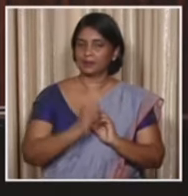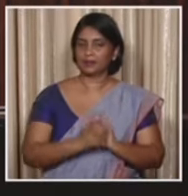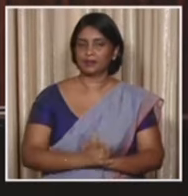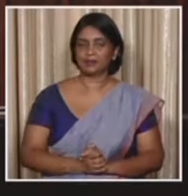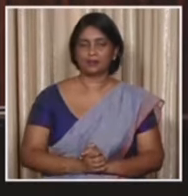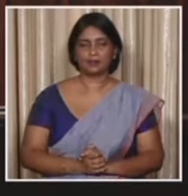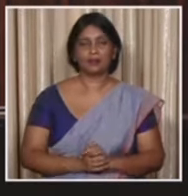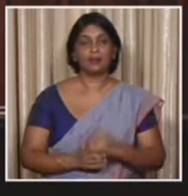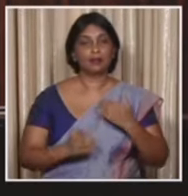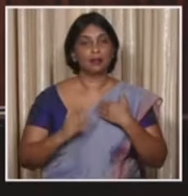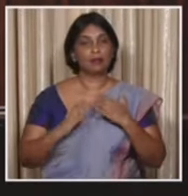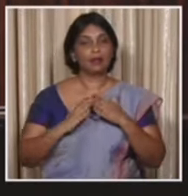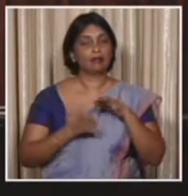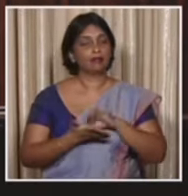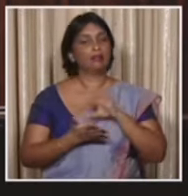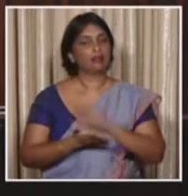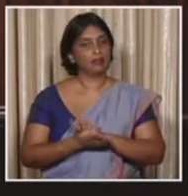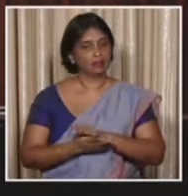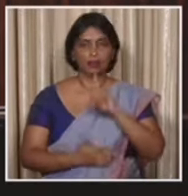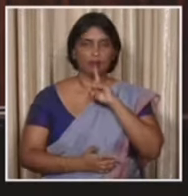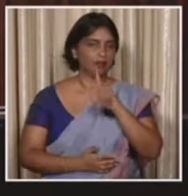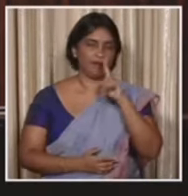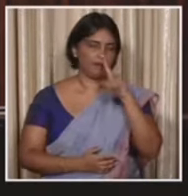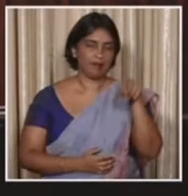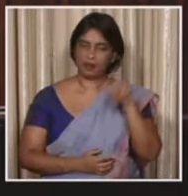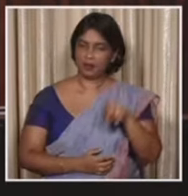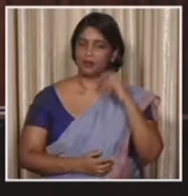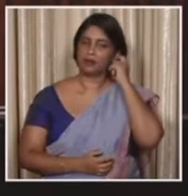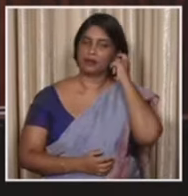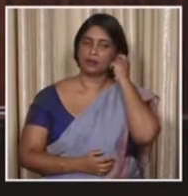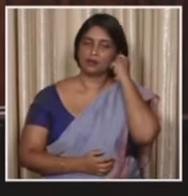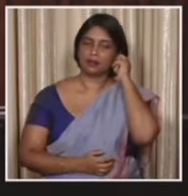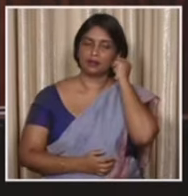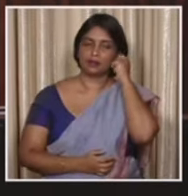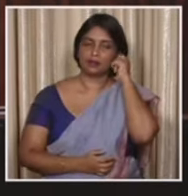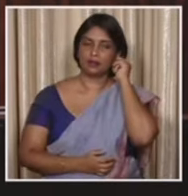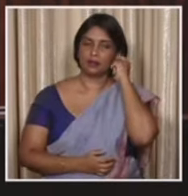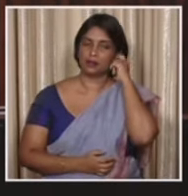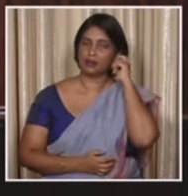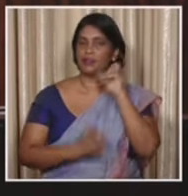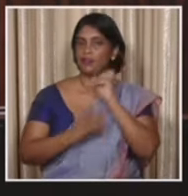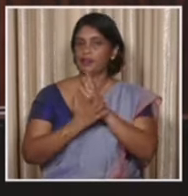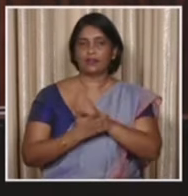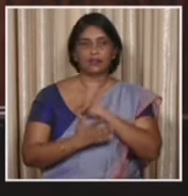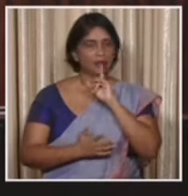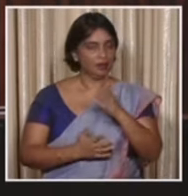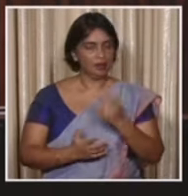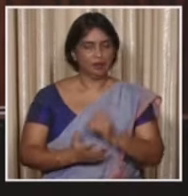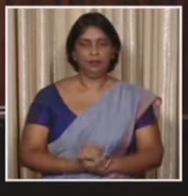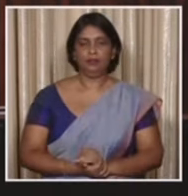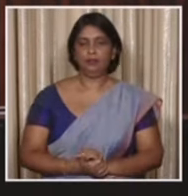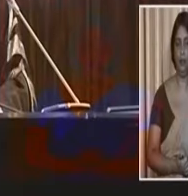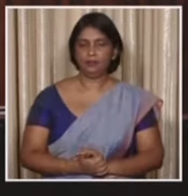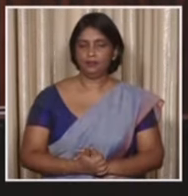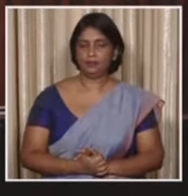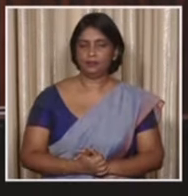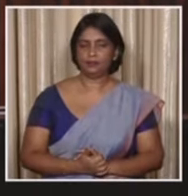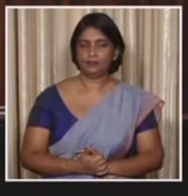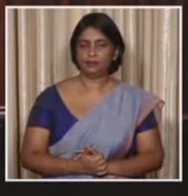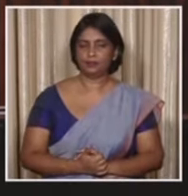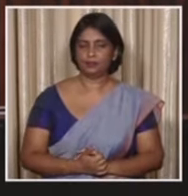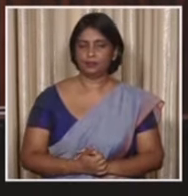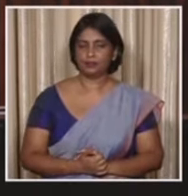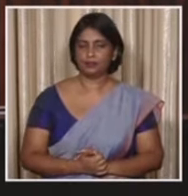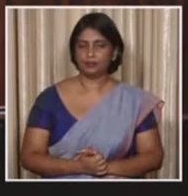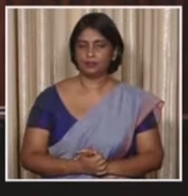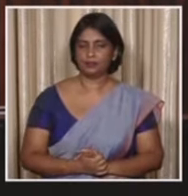මම ගෙදර ඉඳන් මේ තීන්දුව ගත්තයි කියලා. ඒක සම්පූර්ණ වැරදි. ඒක එහෙම කතාවක් ව්‍යවස්ථාවේ කොහෙවත් නැහැ. If law condition those